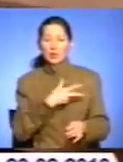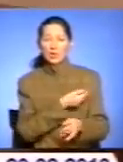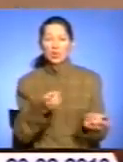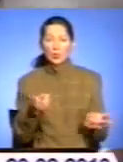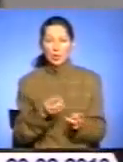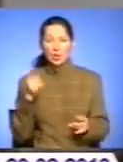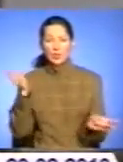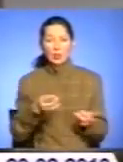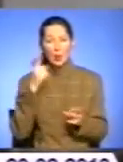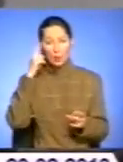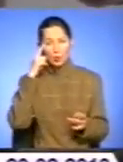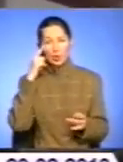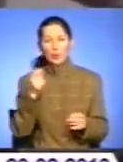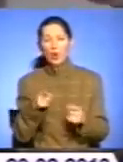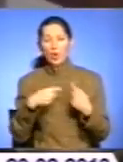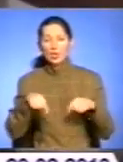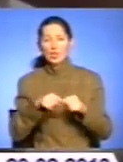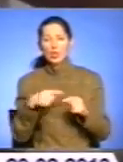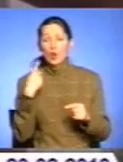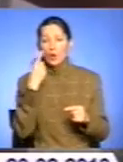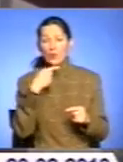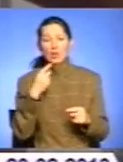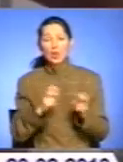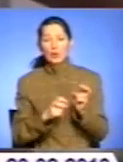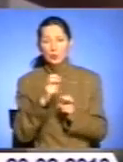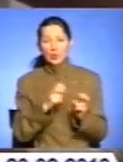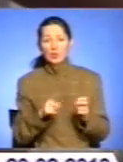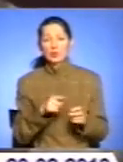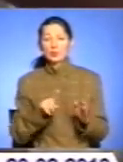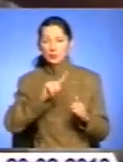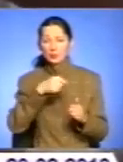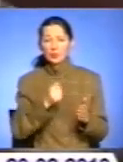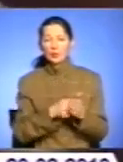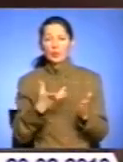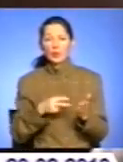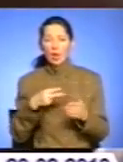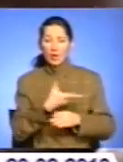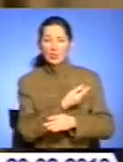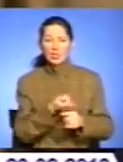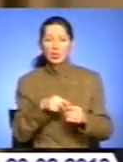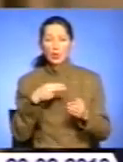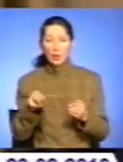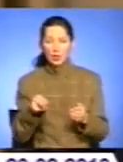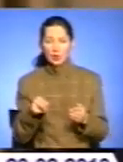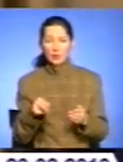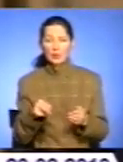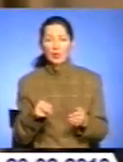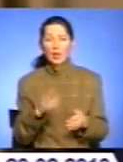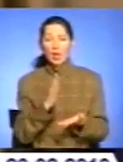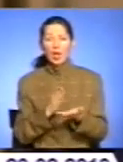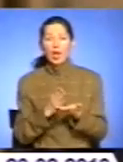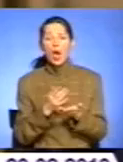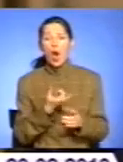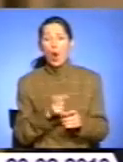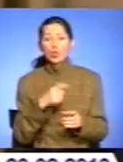власного виробництва та підвищення вимог до вакцин, які закуповуються. Також потребує врегулювання проблеми тендерної закупки ліків. Правительство дуже серйозне